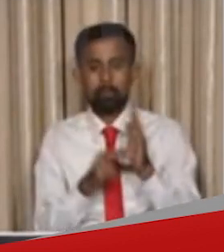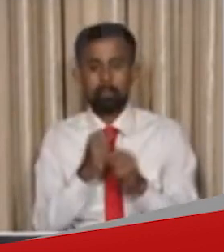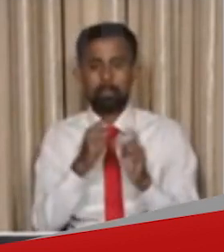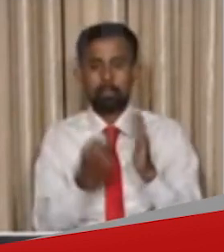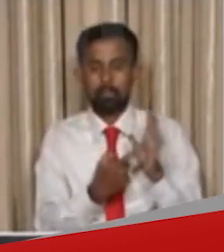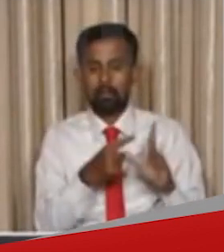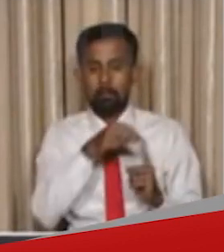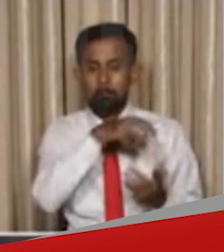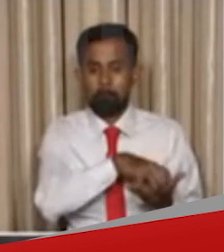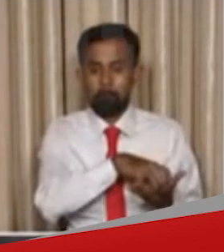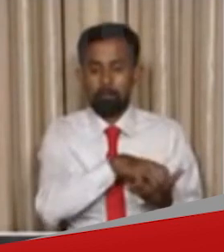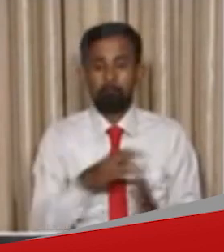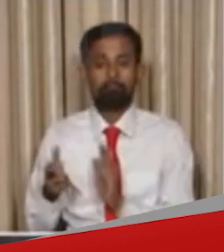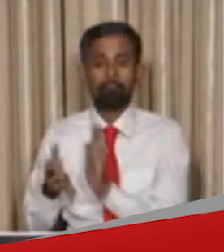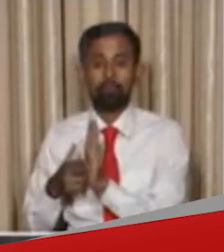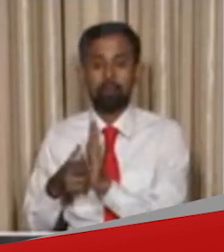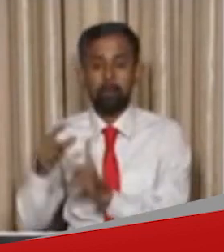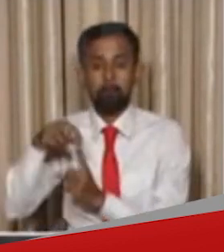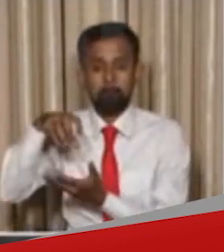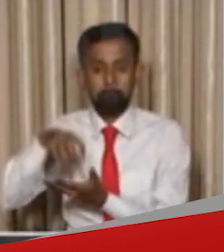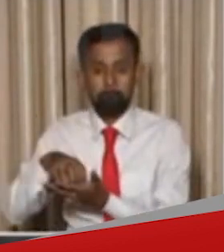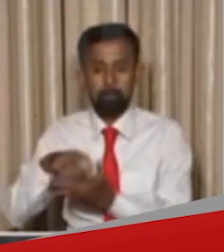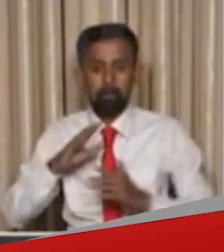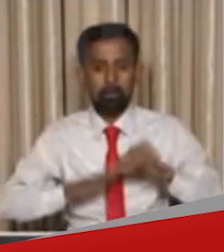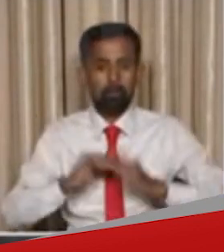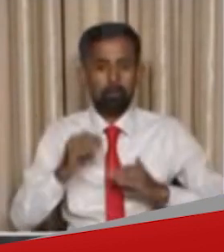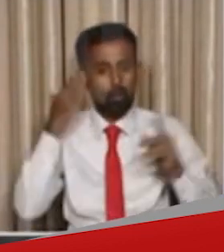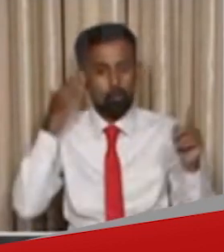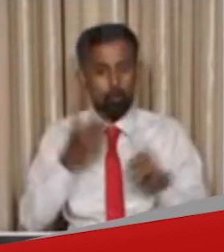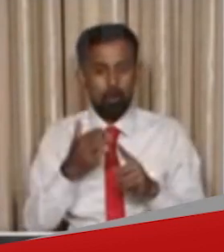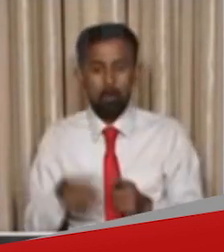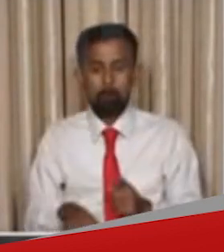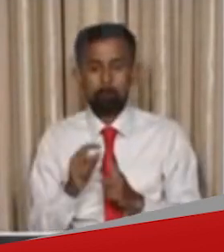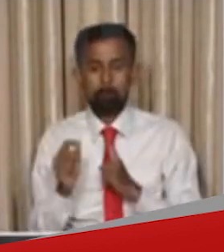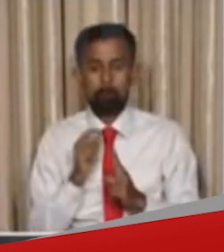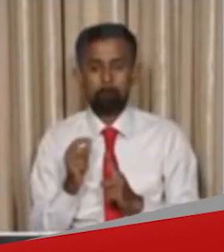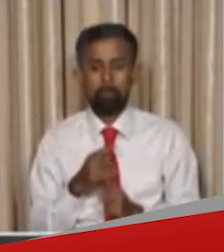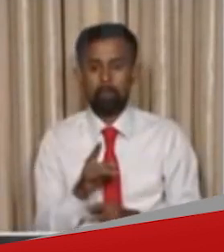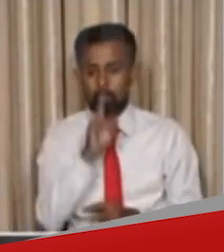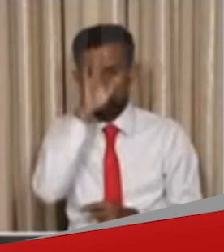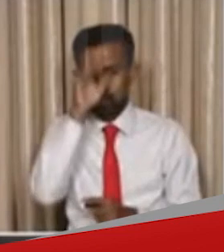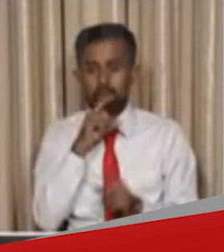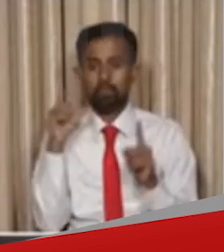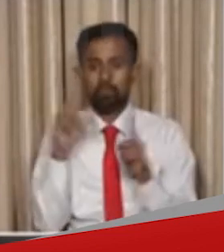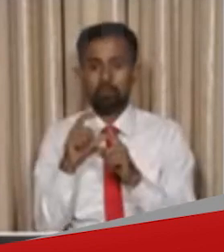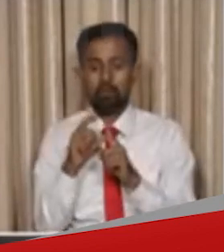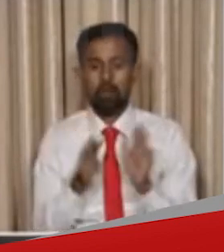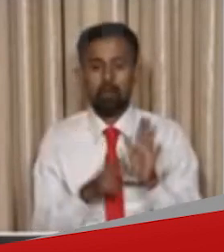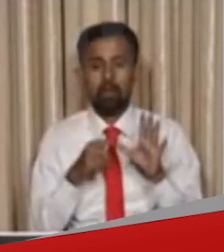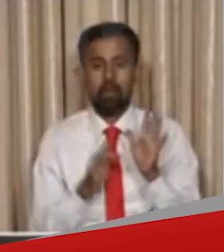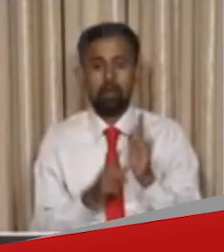සභාවත් නාරම්මල ප්‍රායස් සභාවත් යොදා ගැනීම පිළිබඳව මේ පාර්ලිමේන්තුවේ අපේ කුරුණෑගල දිස්ත්‍රික්කයේ නලින්